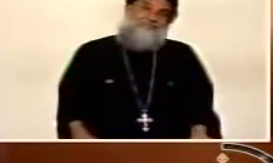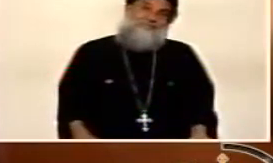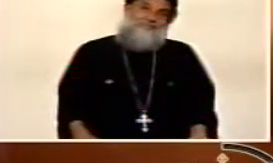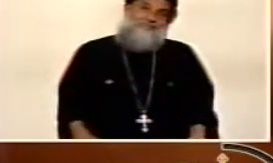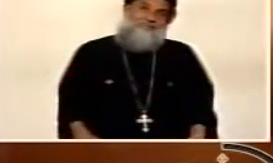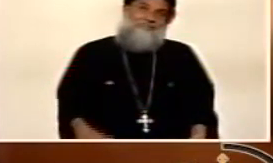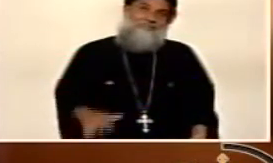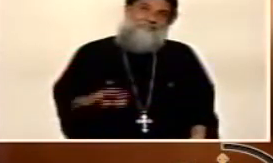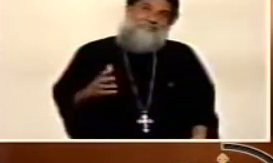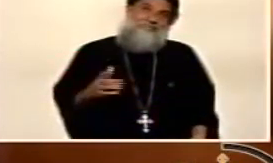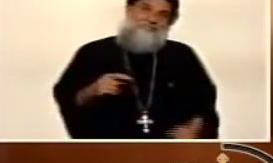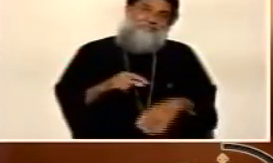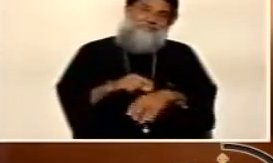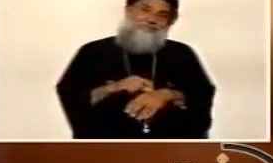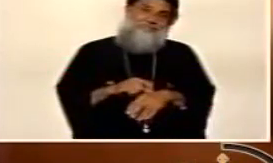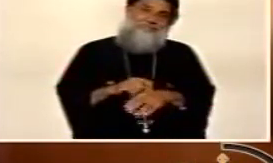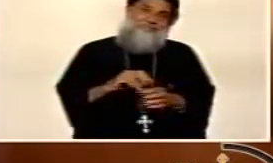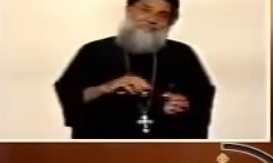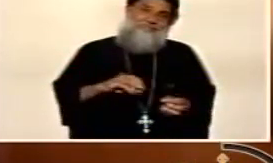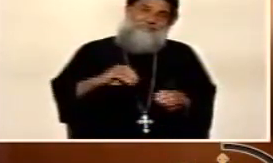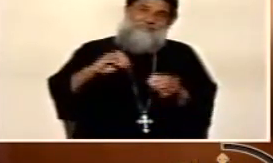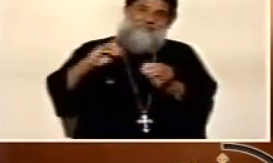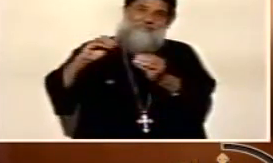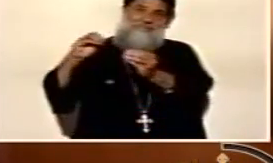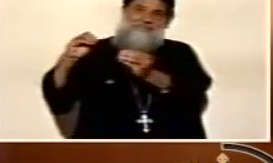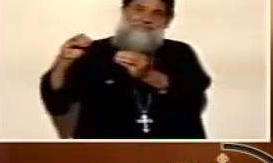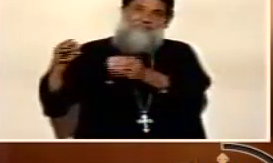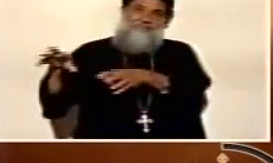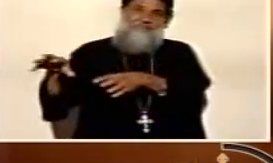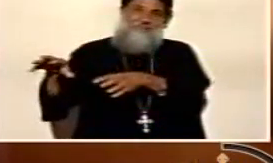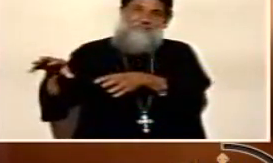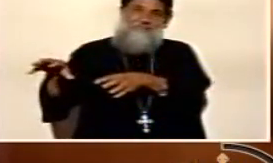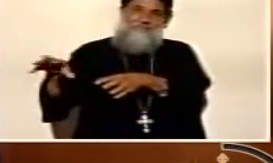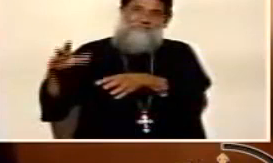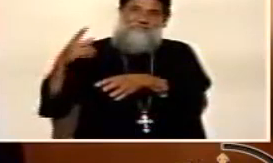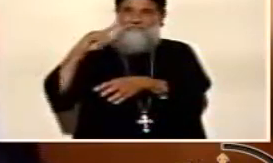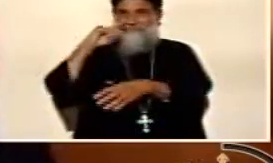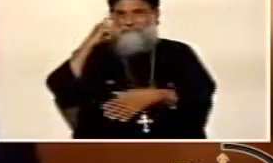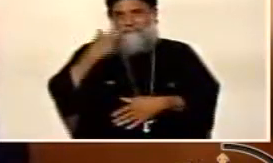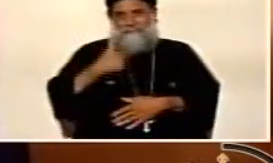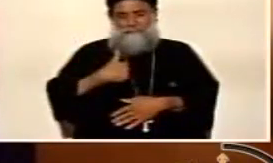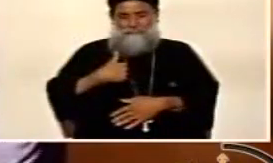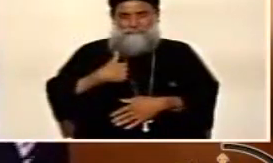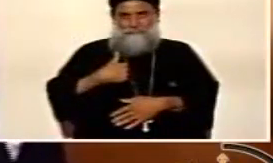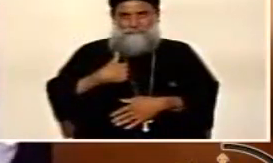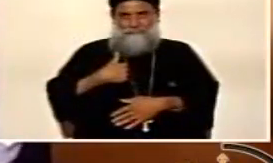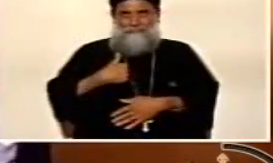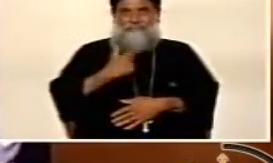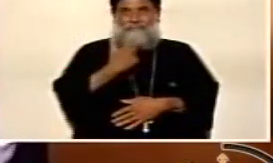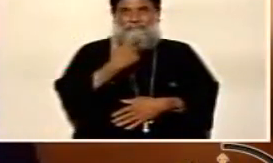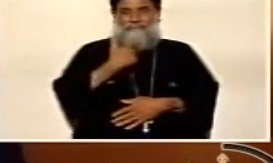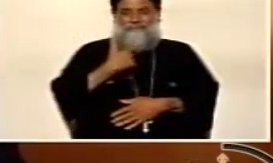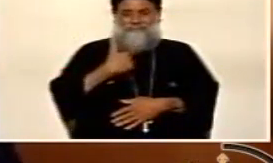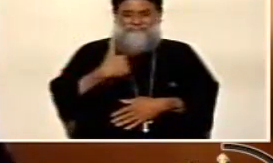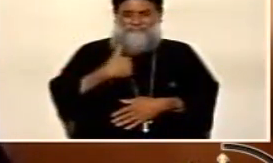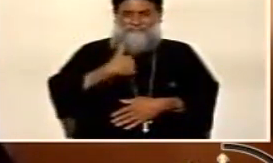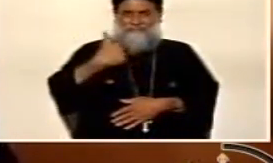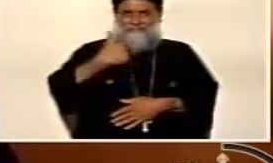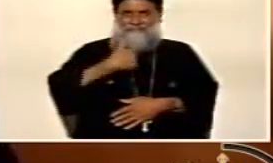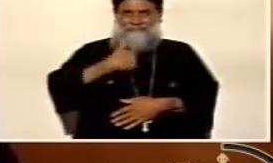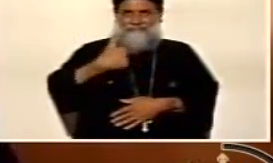إلا إذا الإنسان انتقل من إنكار الذات إلى محبة الذات، دي